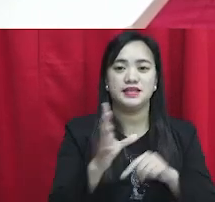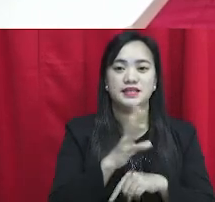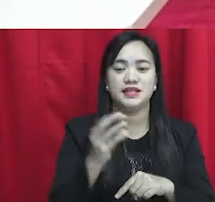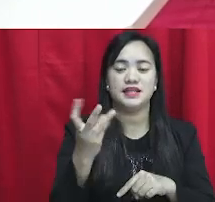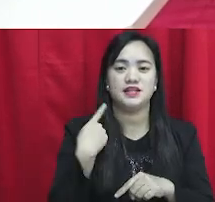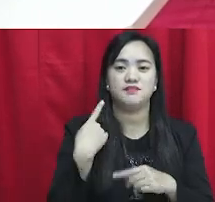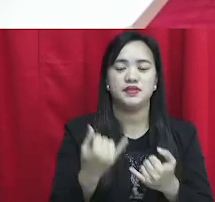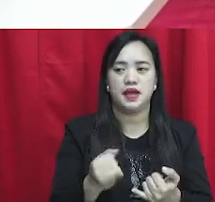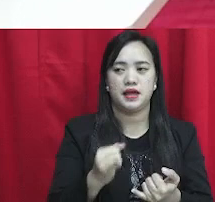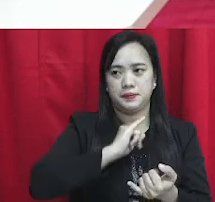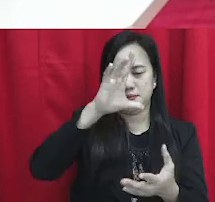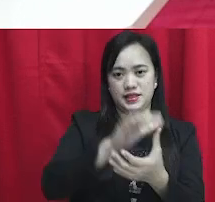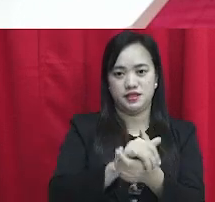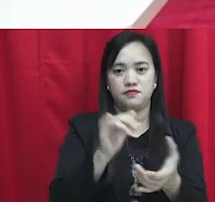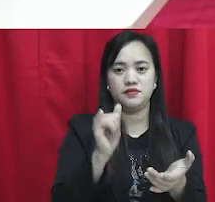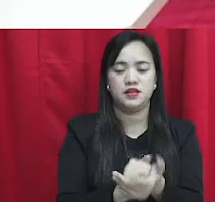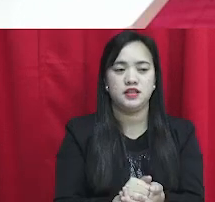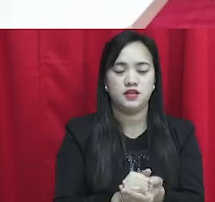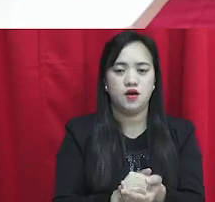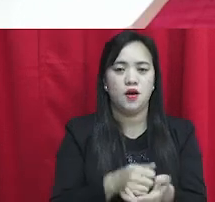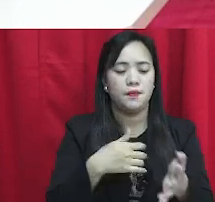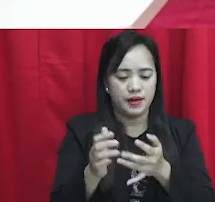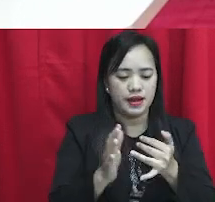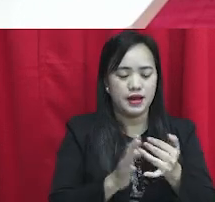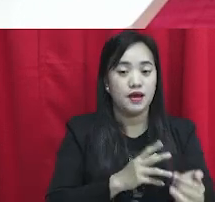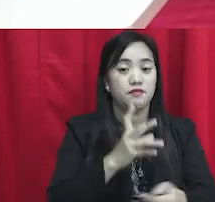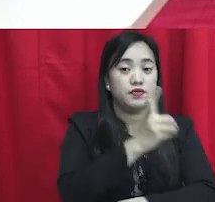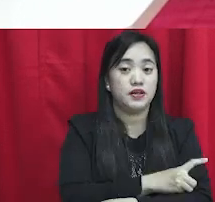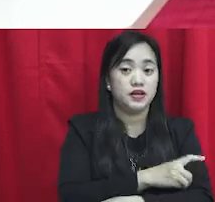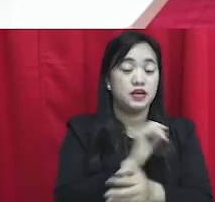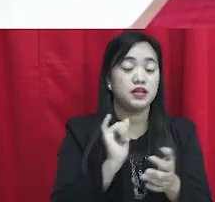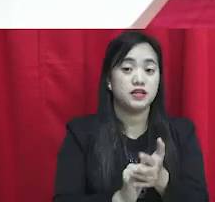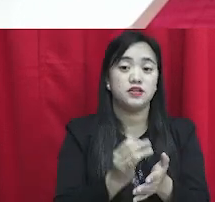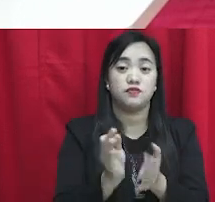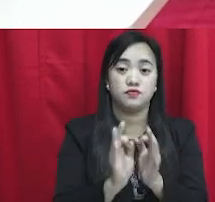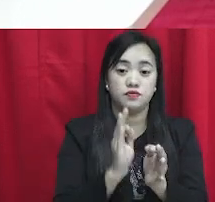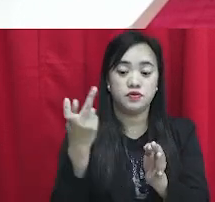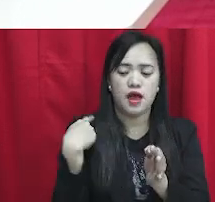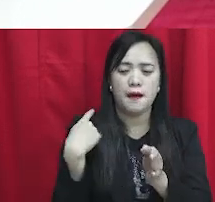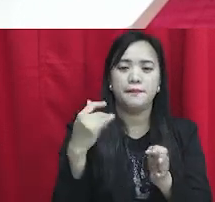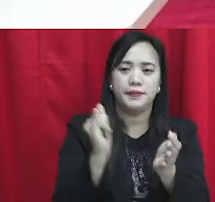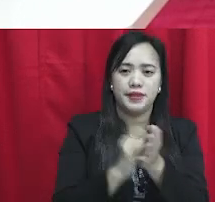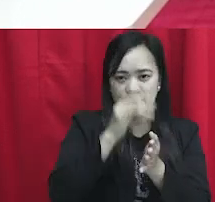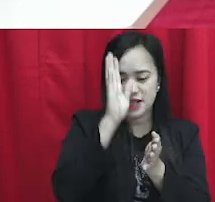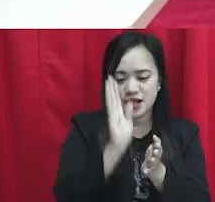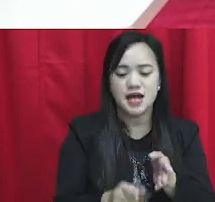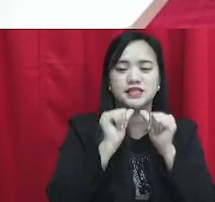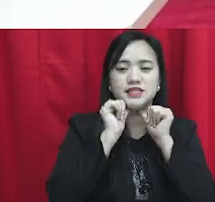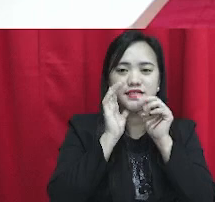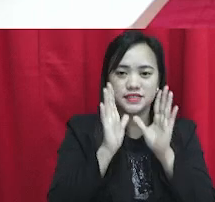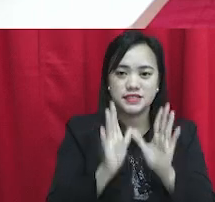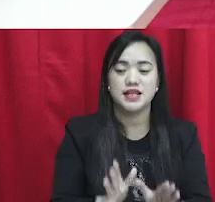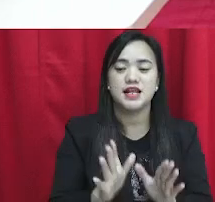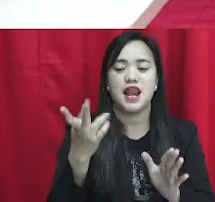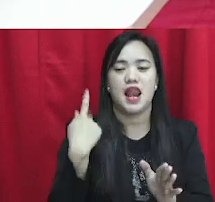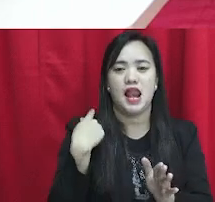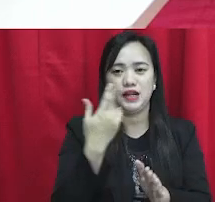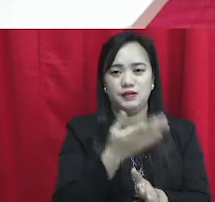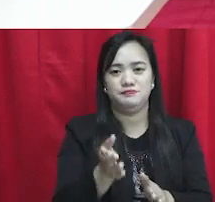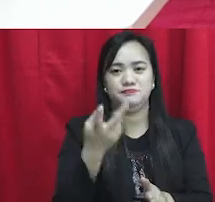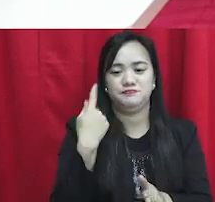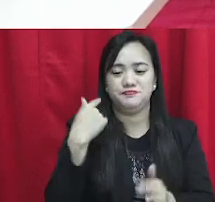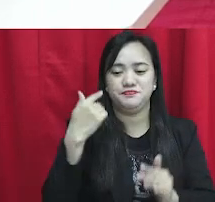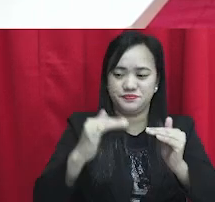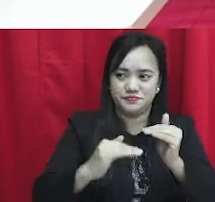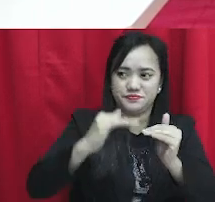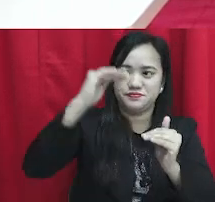ako'y naniniwala na anumang araw ang meron tayo sa isa't isa, patuloy na pinagpapala yan ng Panginoon as long as itinataas